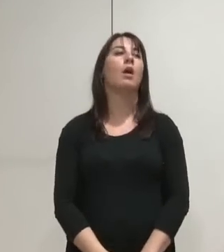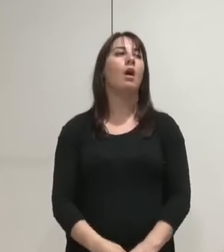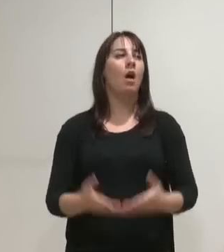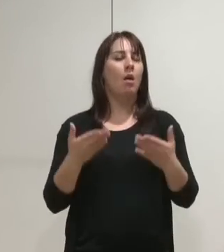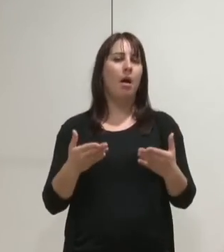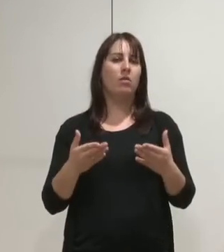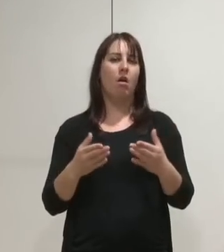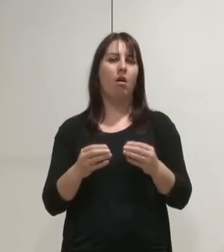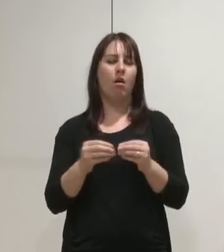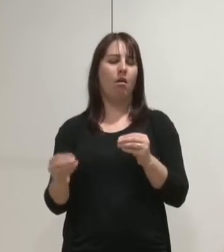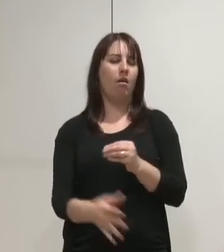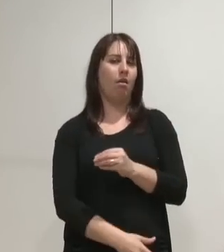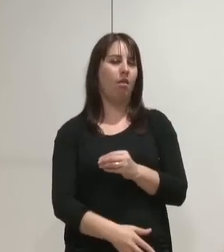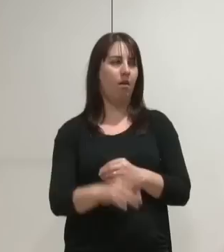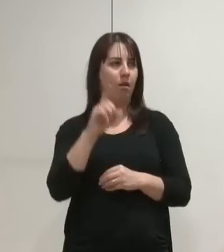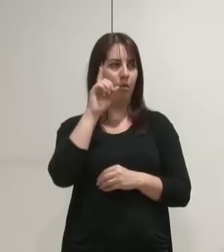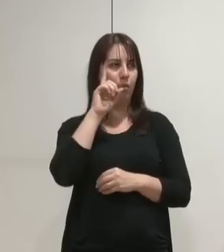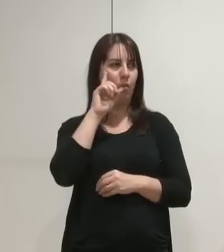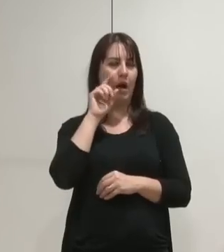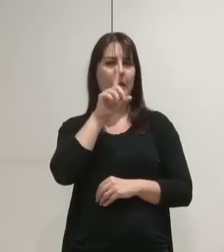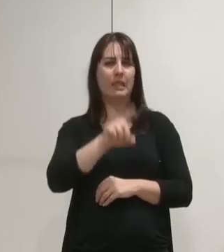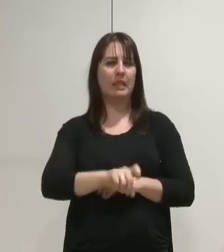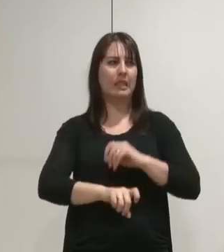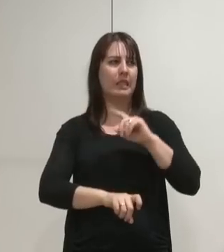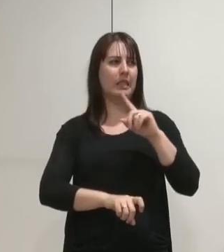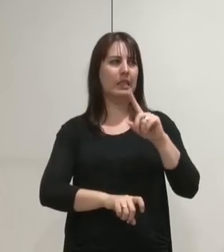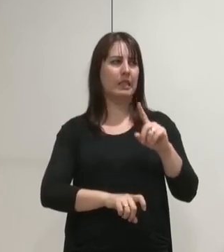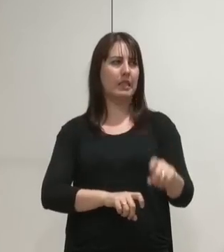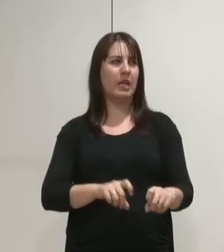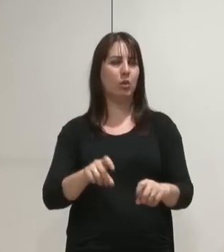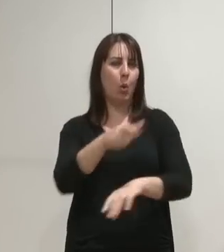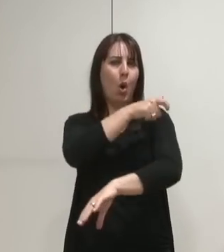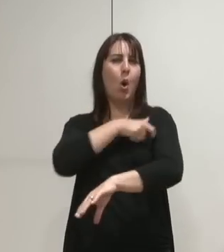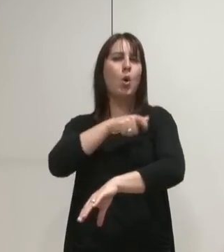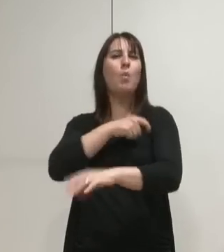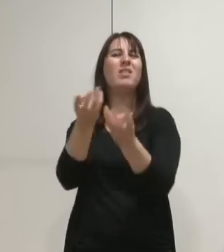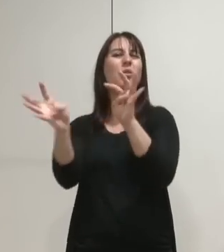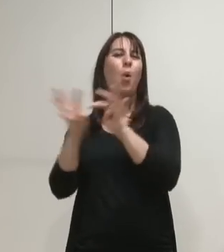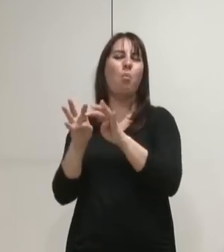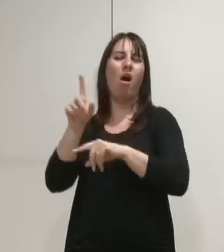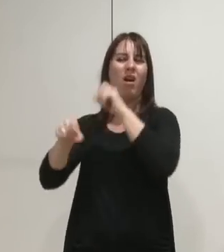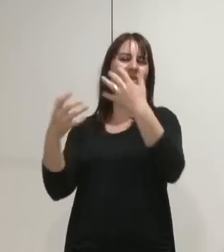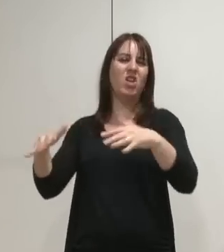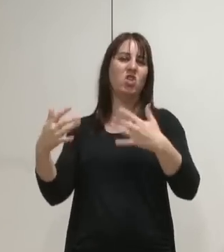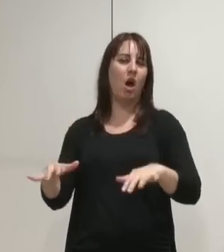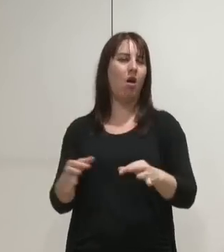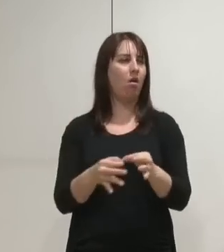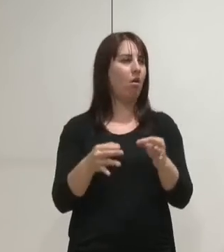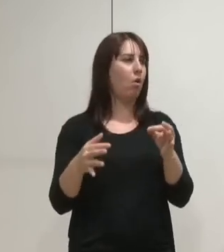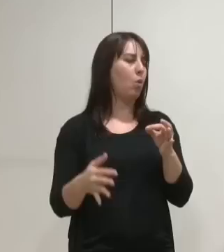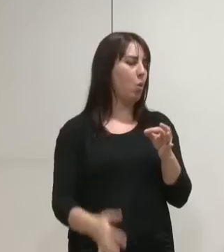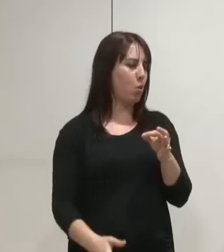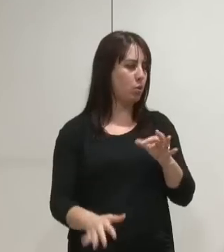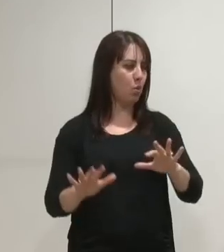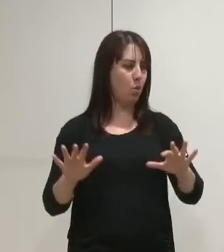voulais dire ce que je vous ai passé les poser les questions en et j'en conclus